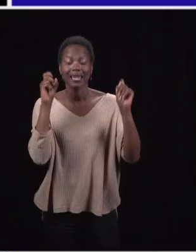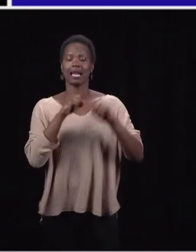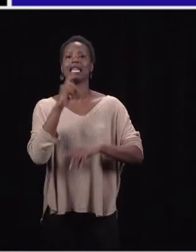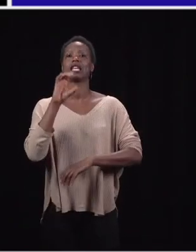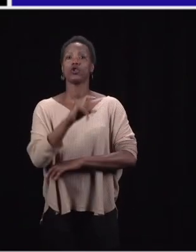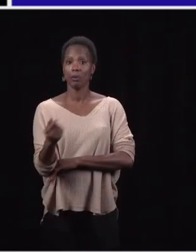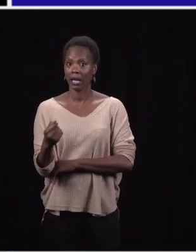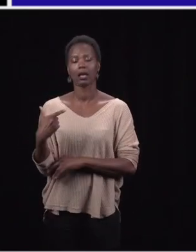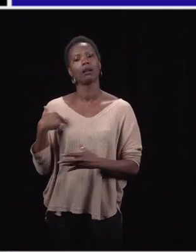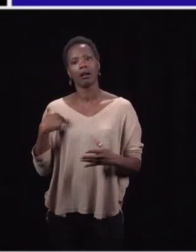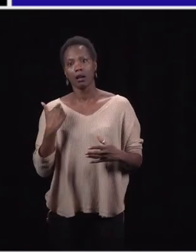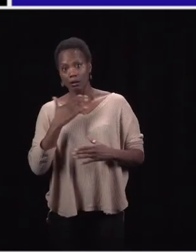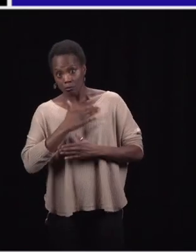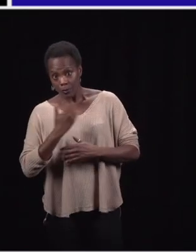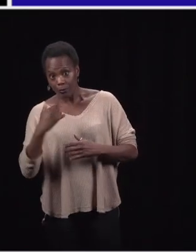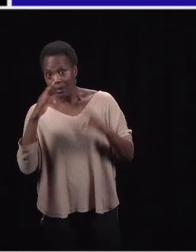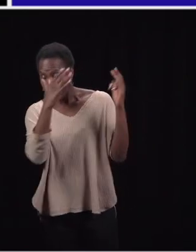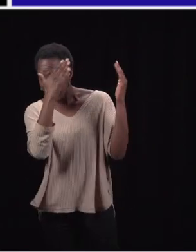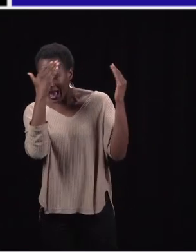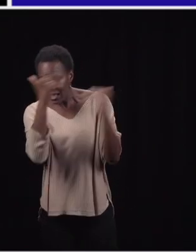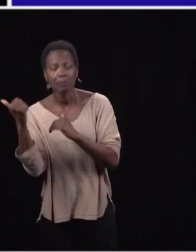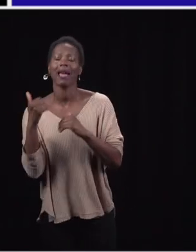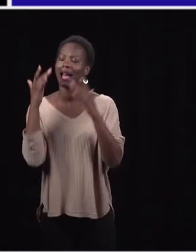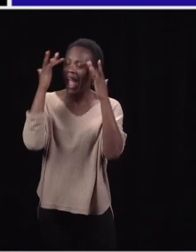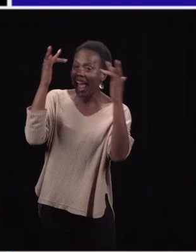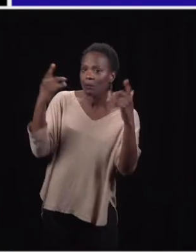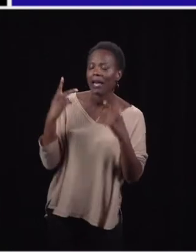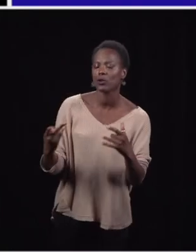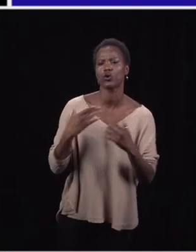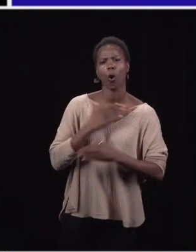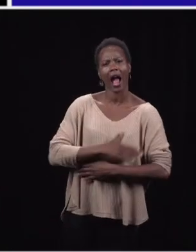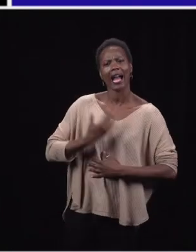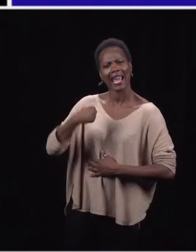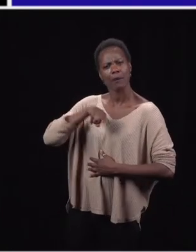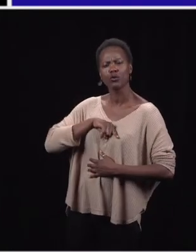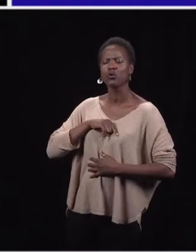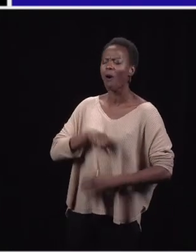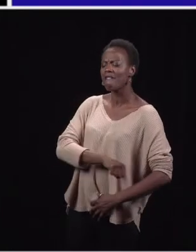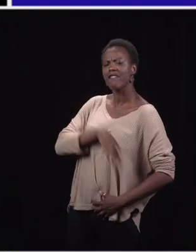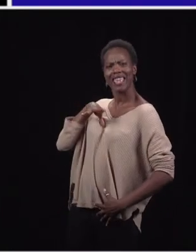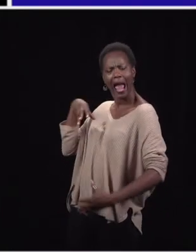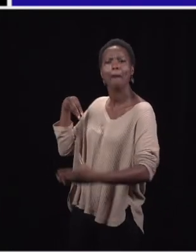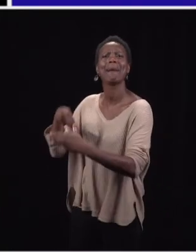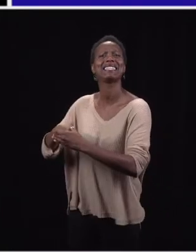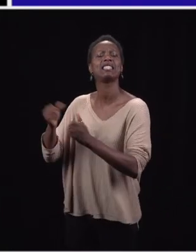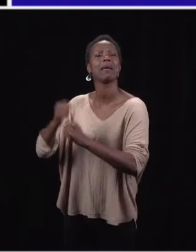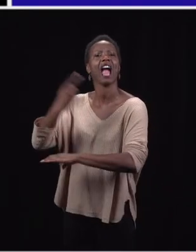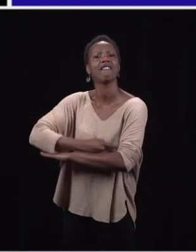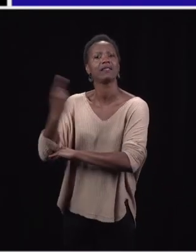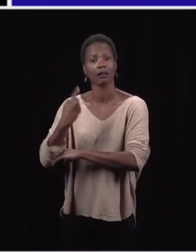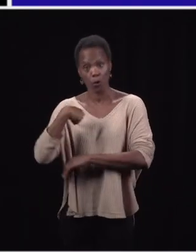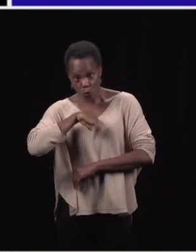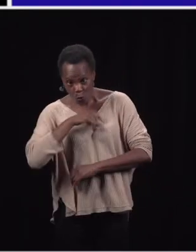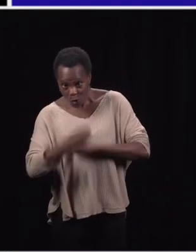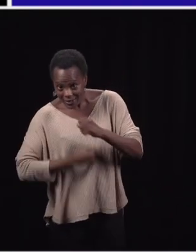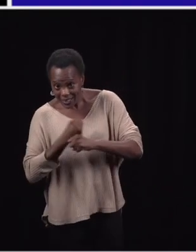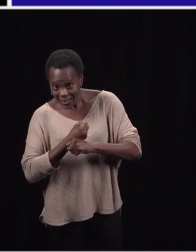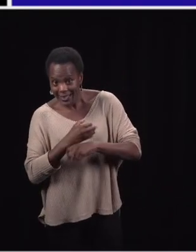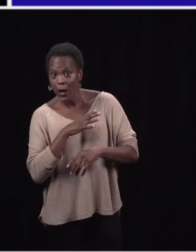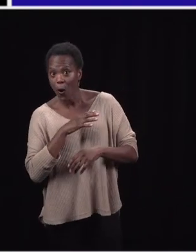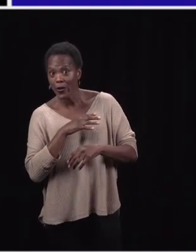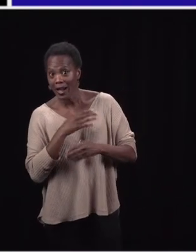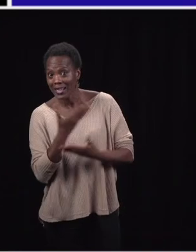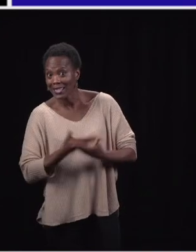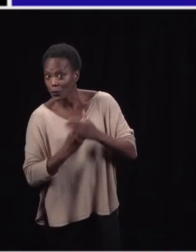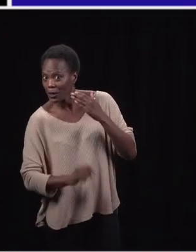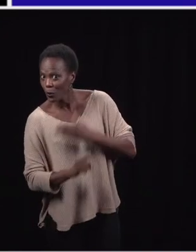sera agréable nous sommes très fiers d'y avoir participé aux côtés des équipes de diversité et cette année on a une surprise pour vous puisque les recruteurs ont décidé